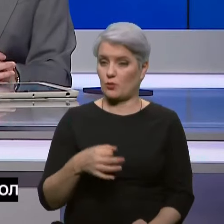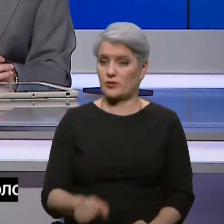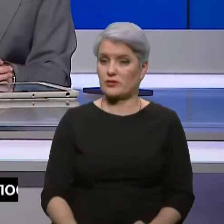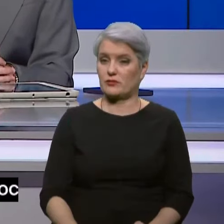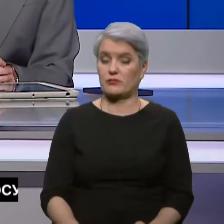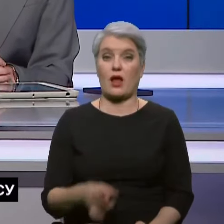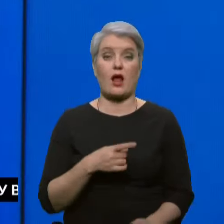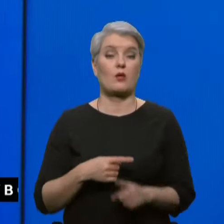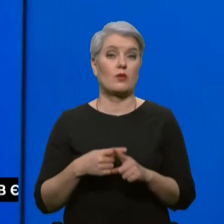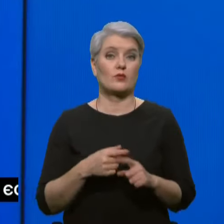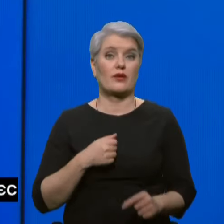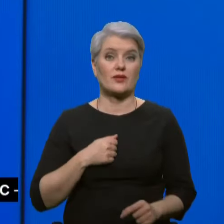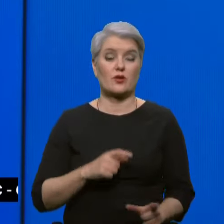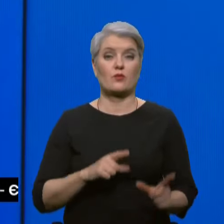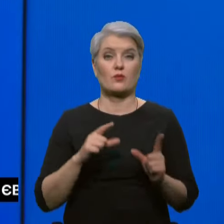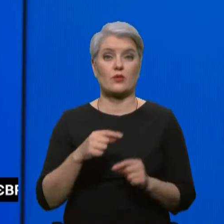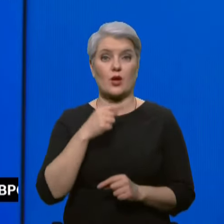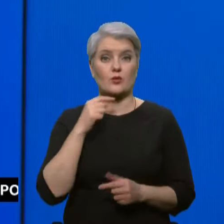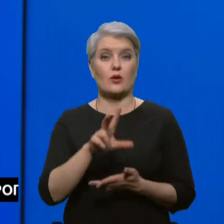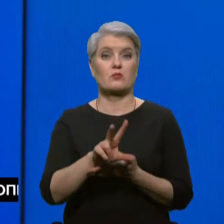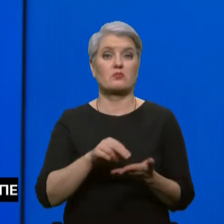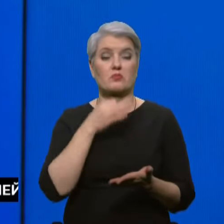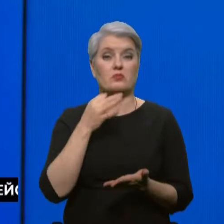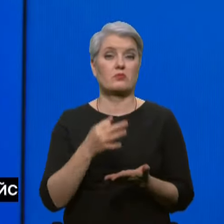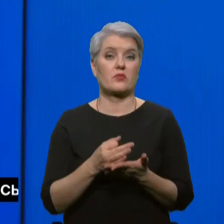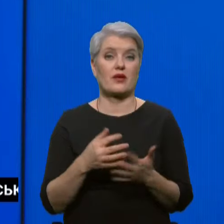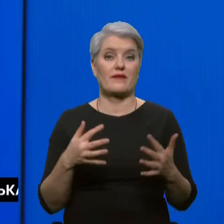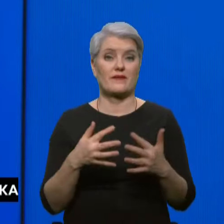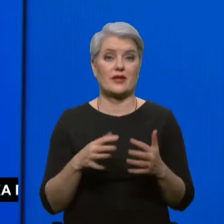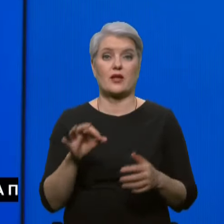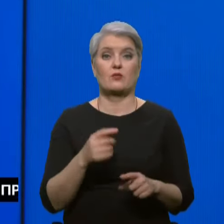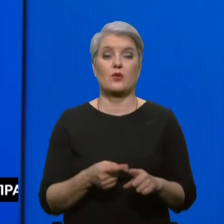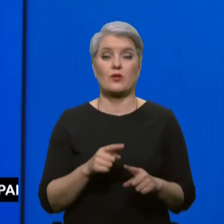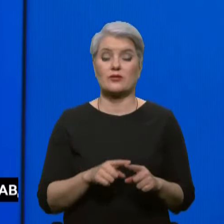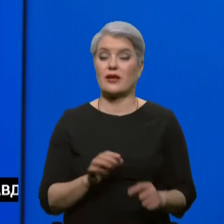Білоруські військові відправилися у Росію переймати досвід війни.